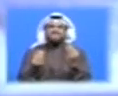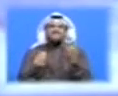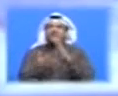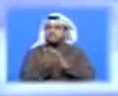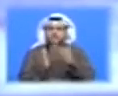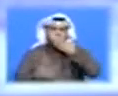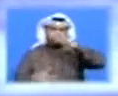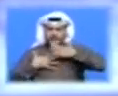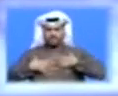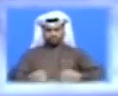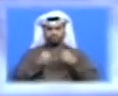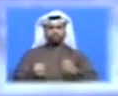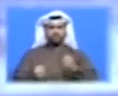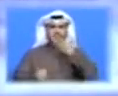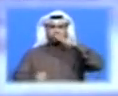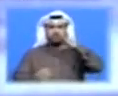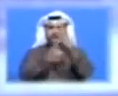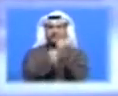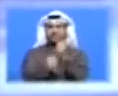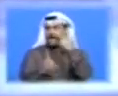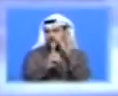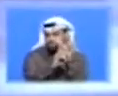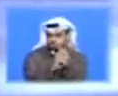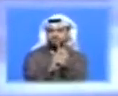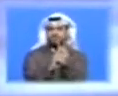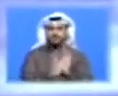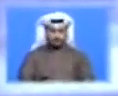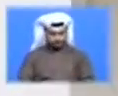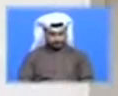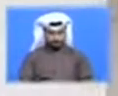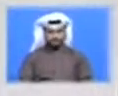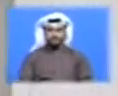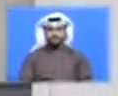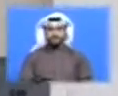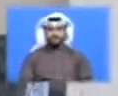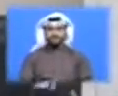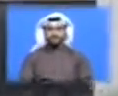والاحترازية للمخالطين وأن الإصابات تحت السيطرة.